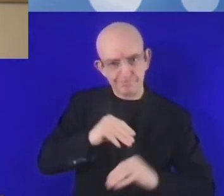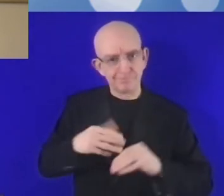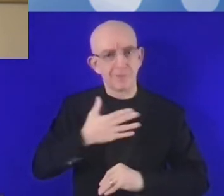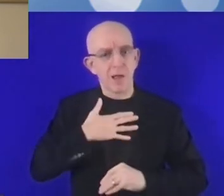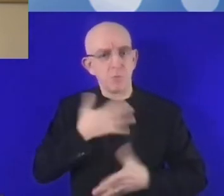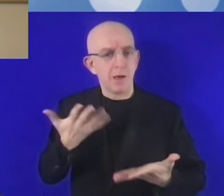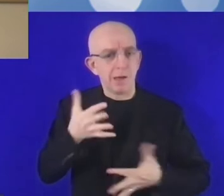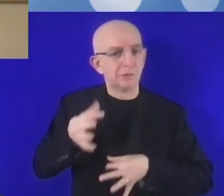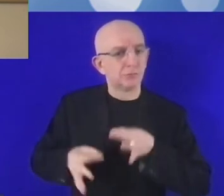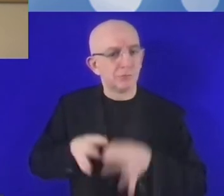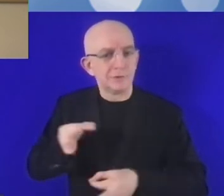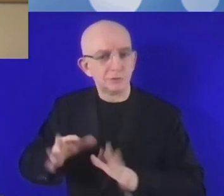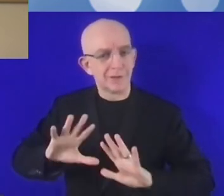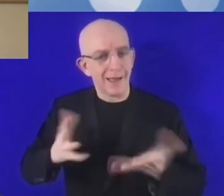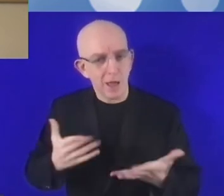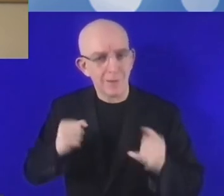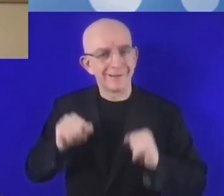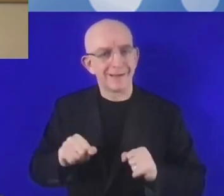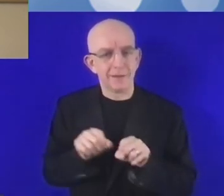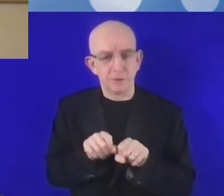Nos stratégies.